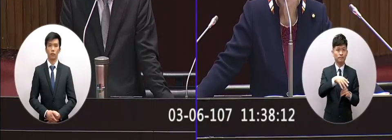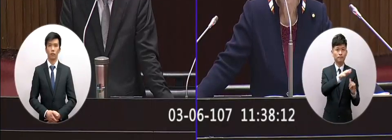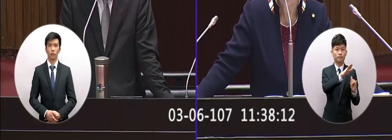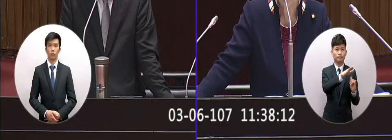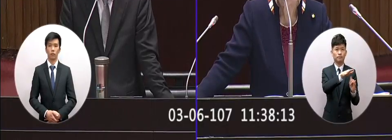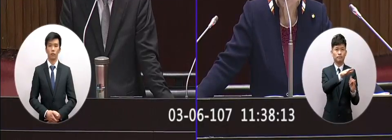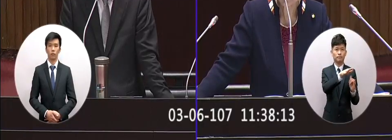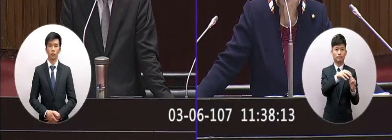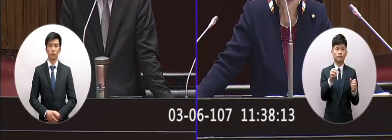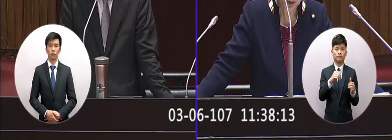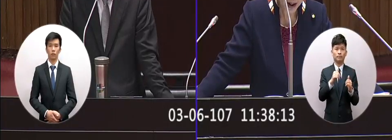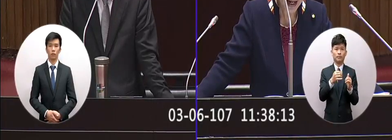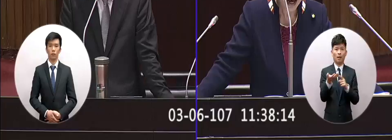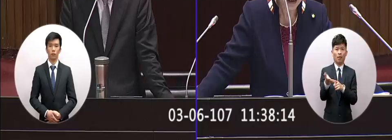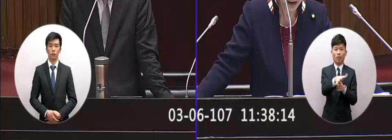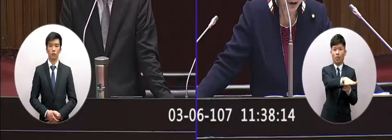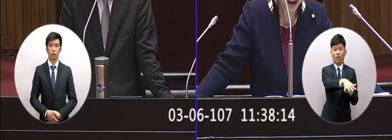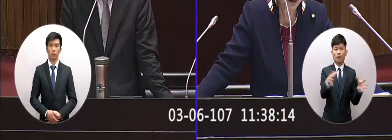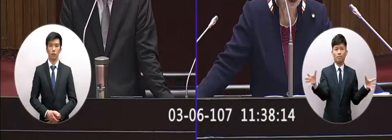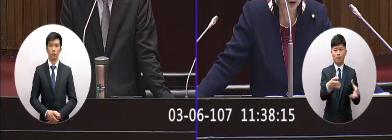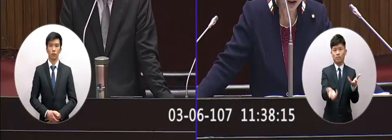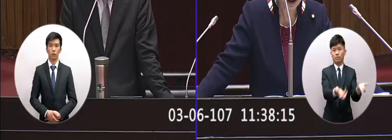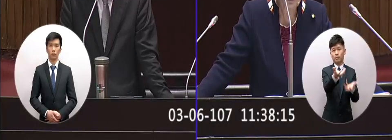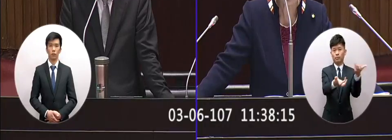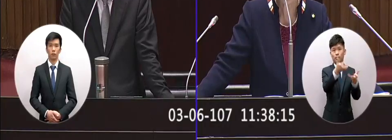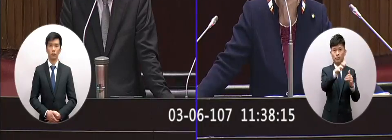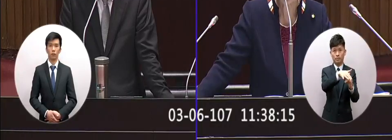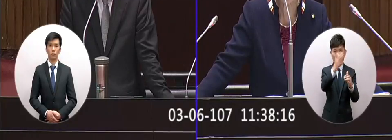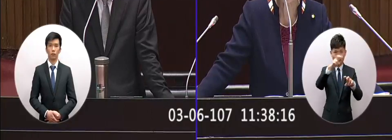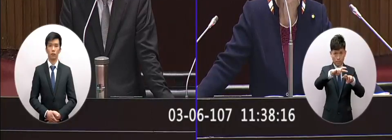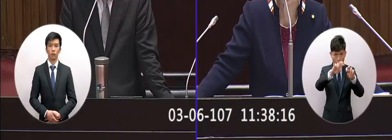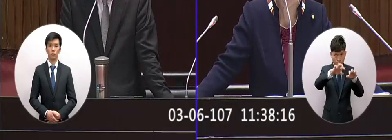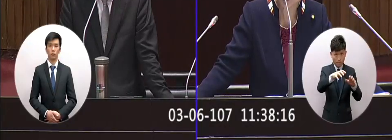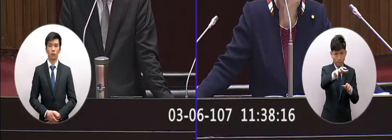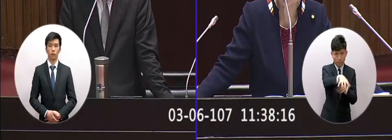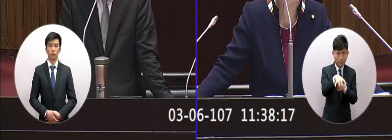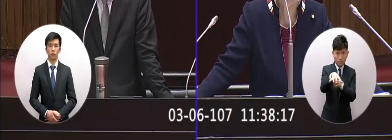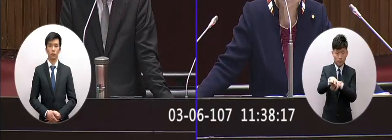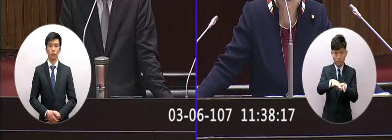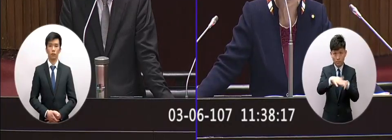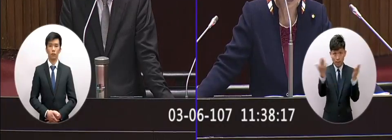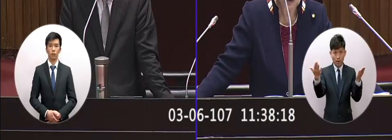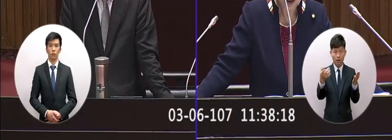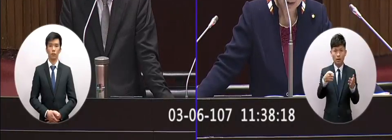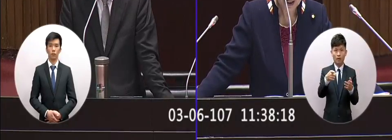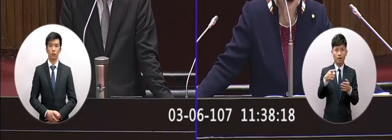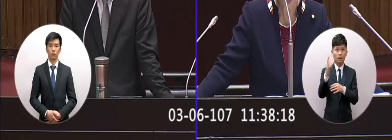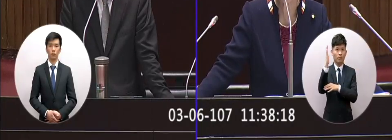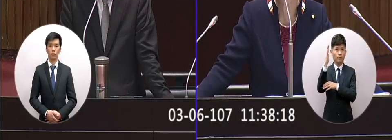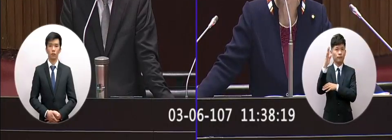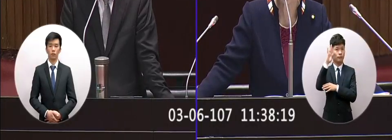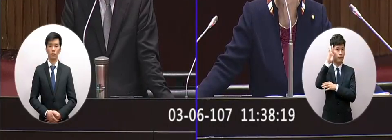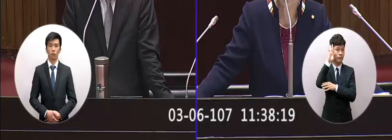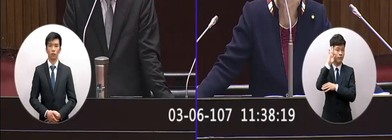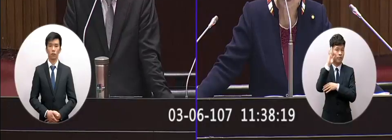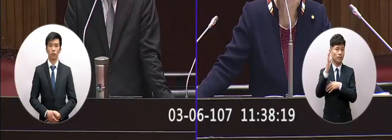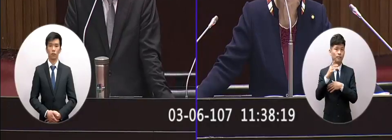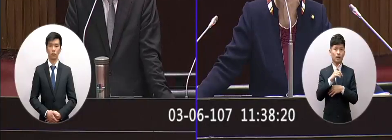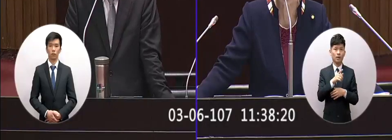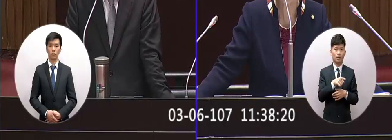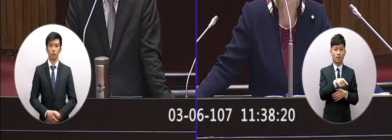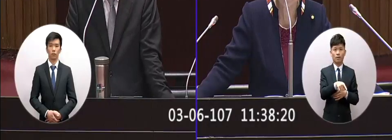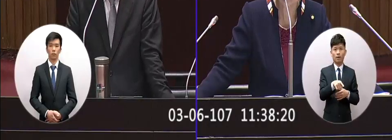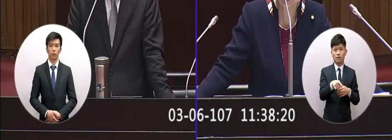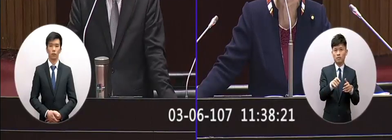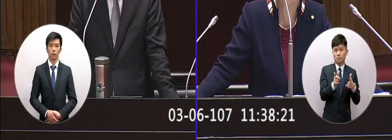挖，里面发现说原来这个军政府所声称的是武装游击分子，根本就是手无寸铁的平